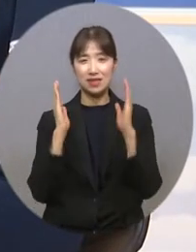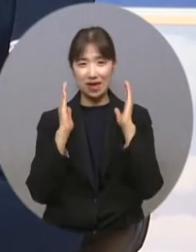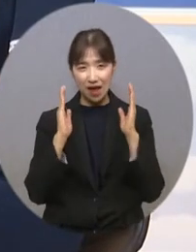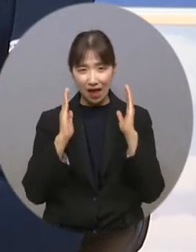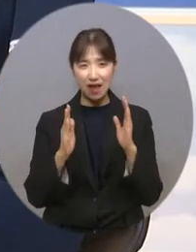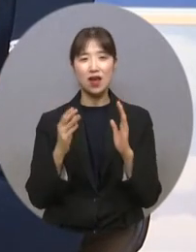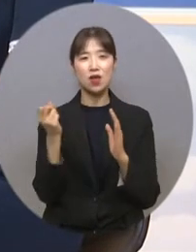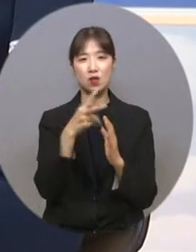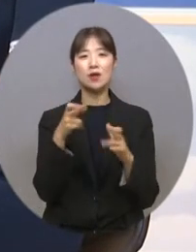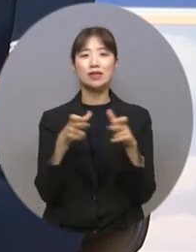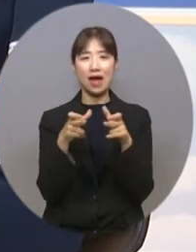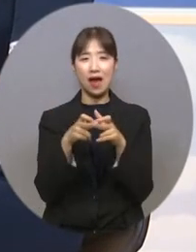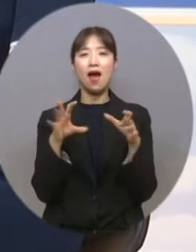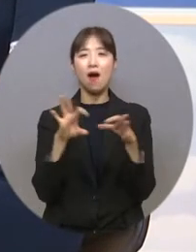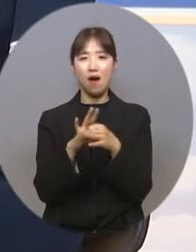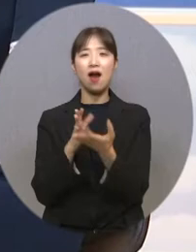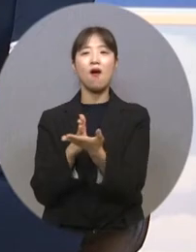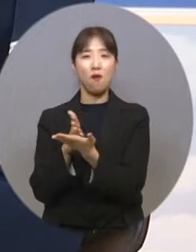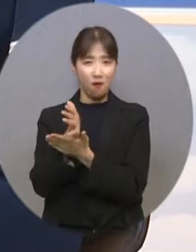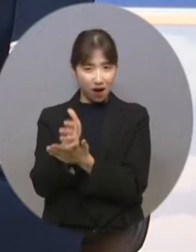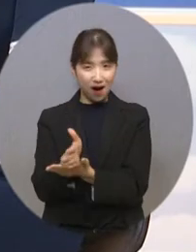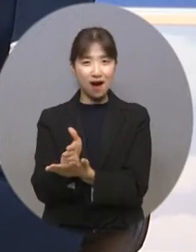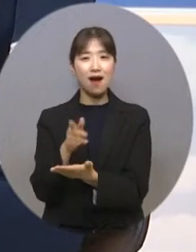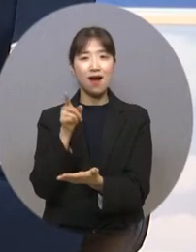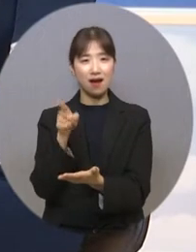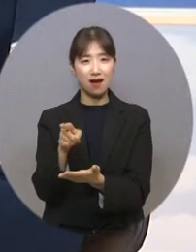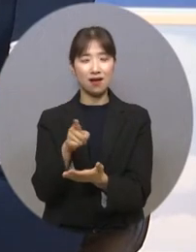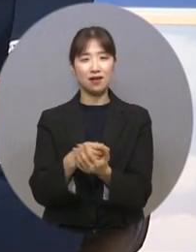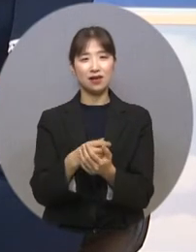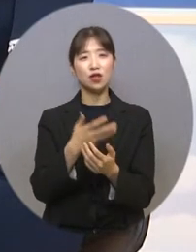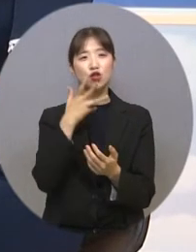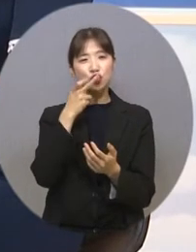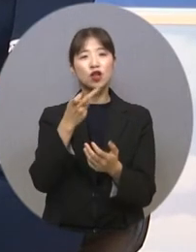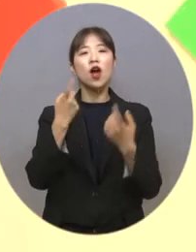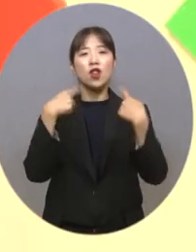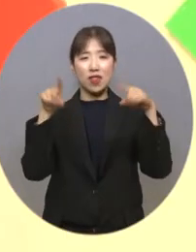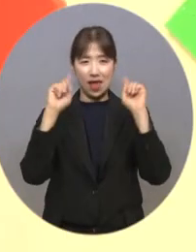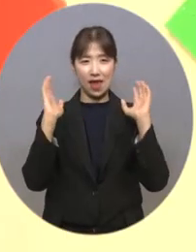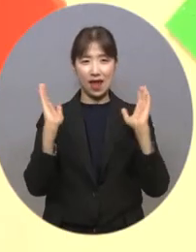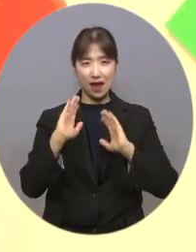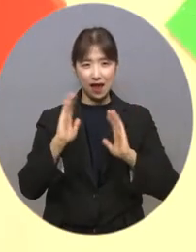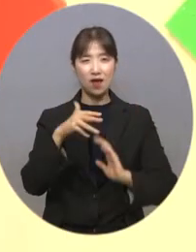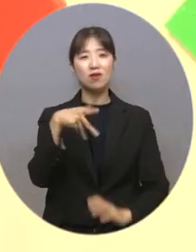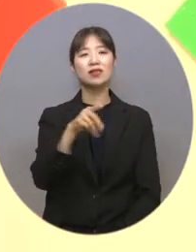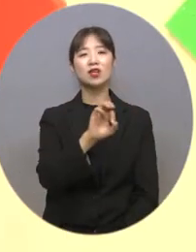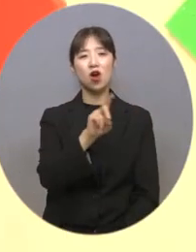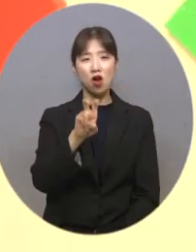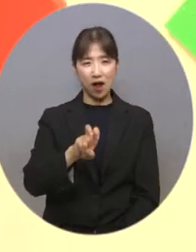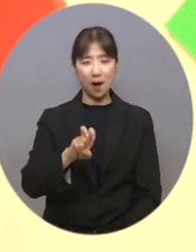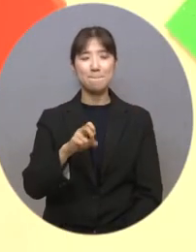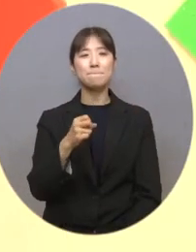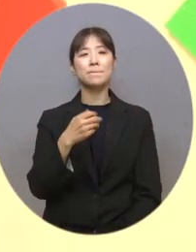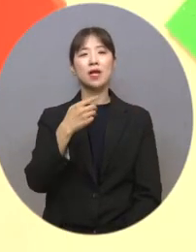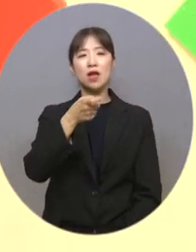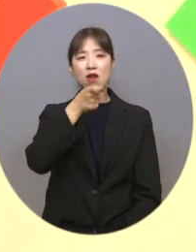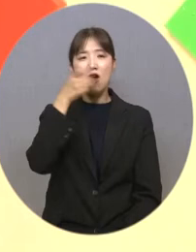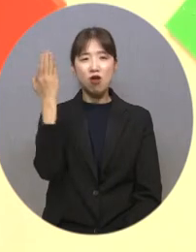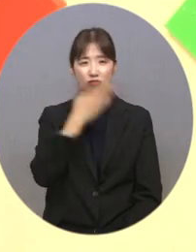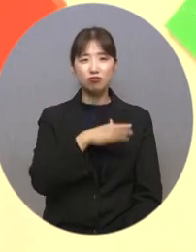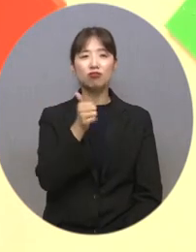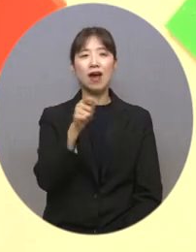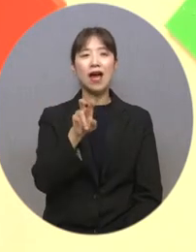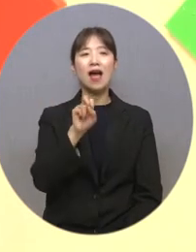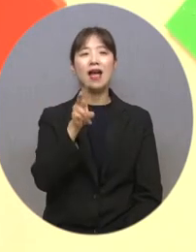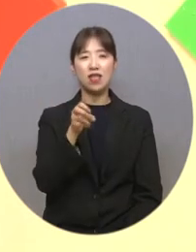그의 장애인에 관련된 학과에서 즉 뭐 순천대학이라든지 청암대, 여수 한영대